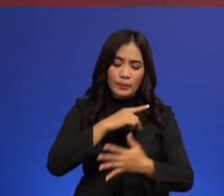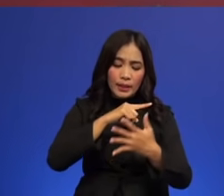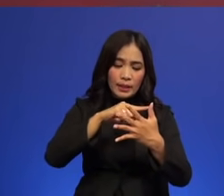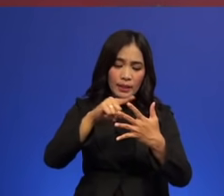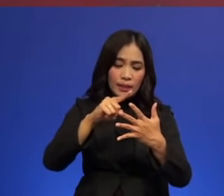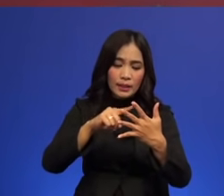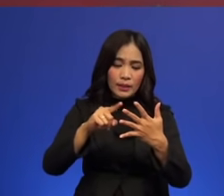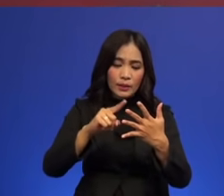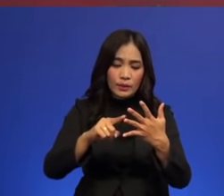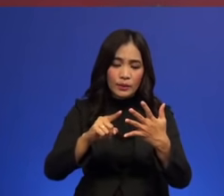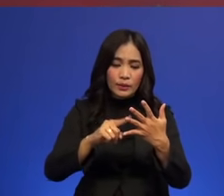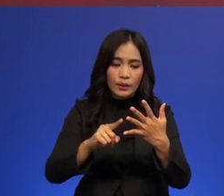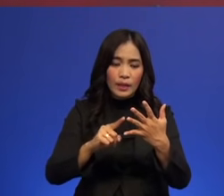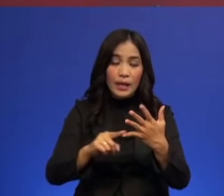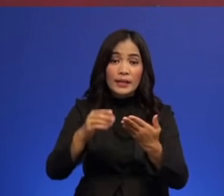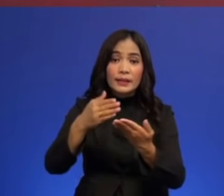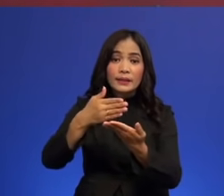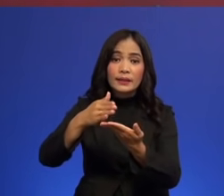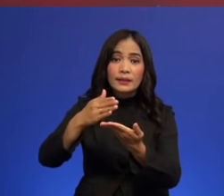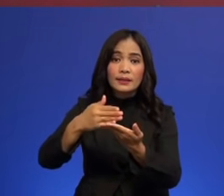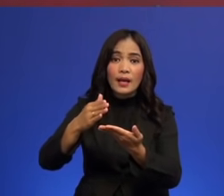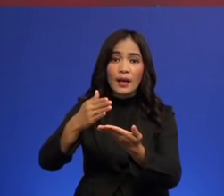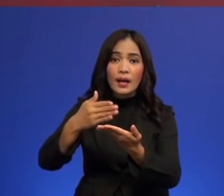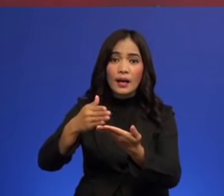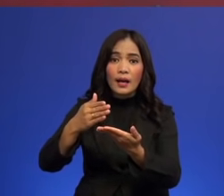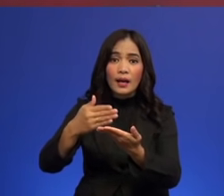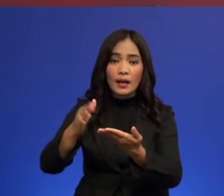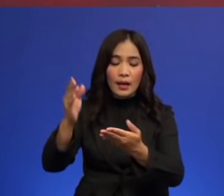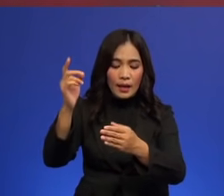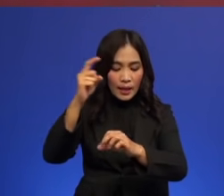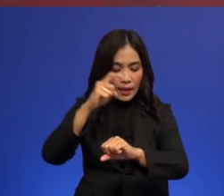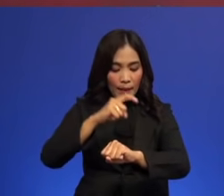ajarku menghitung sisa